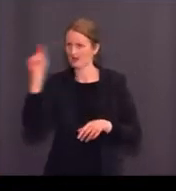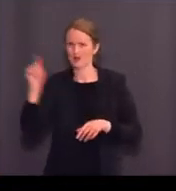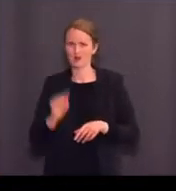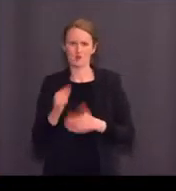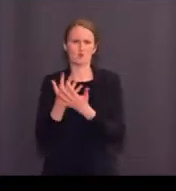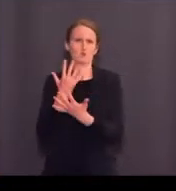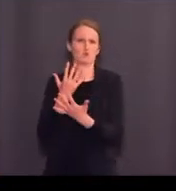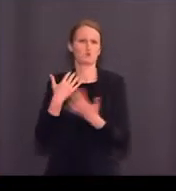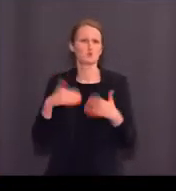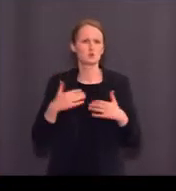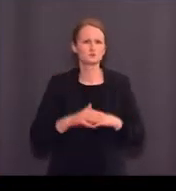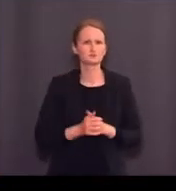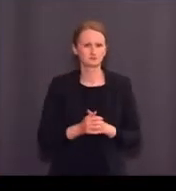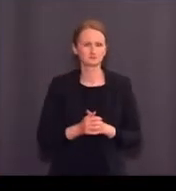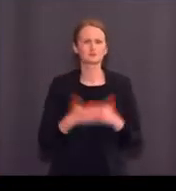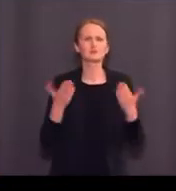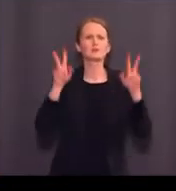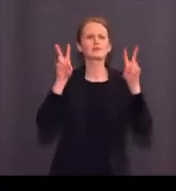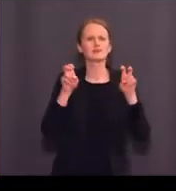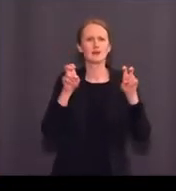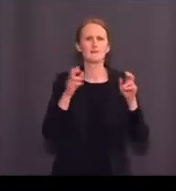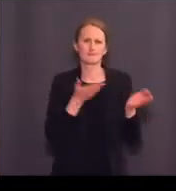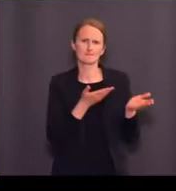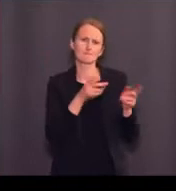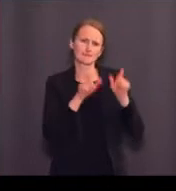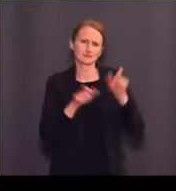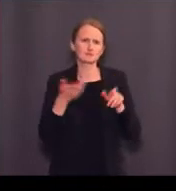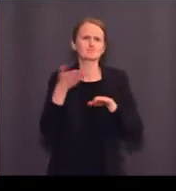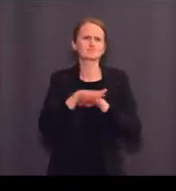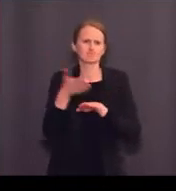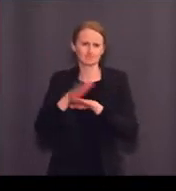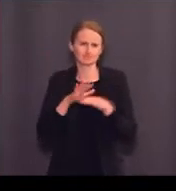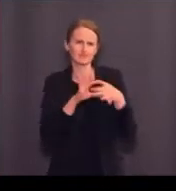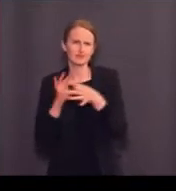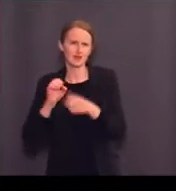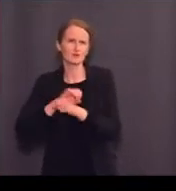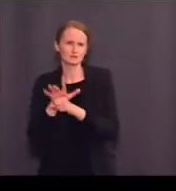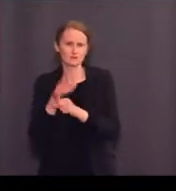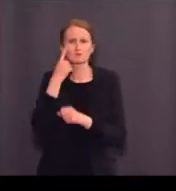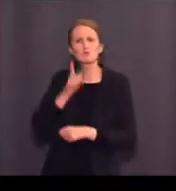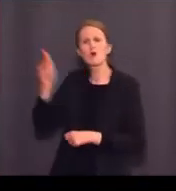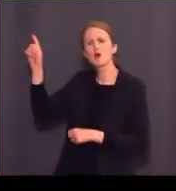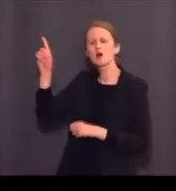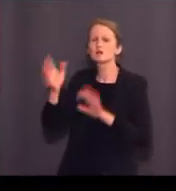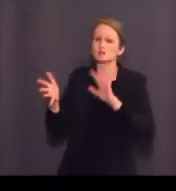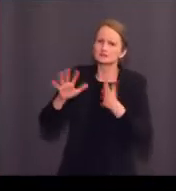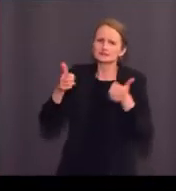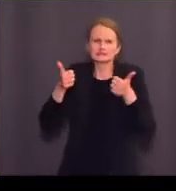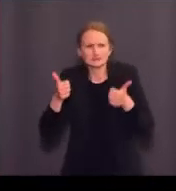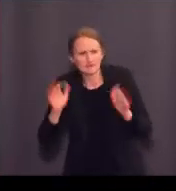que cette courbe est moins préoccupante, j'ai envie de dire heureusement, dans le sens où l'augmentation que nous notons pour l'instant